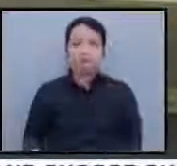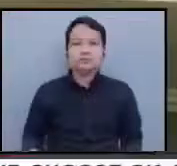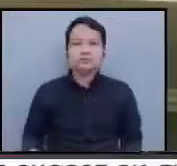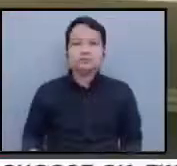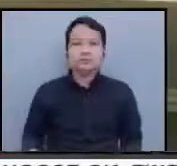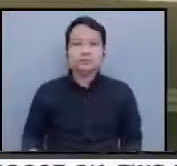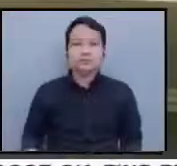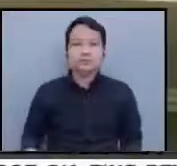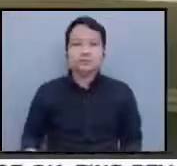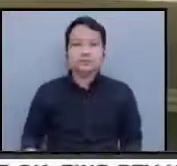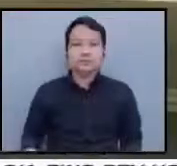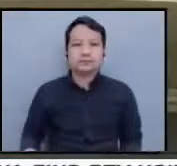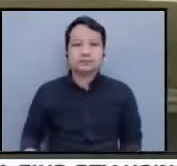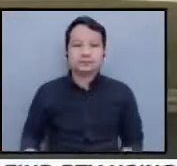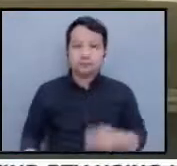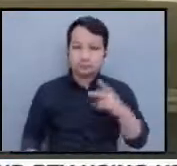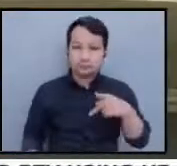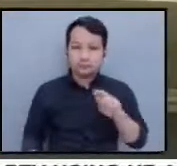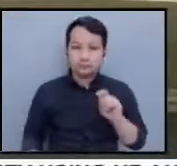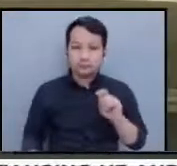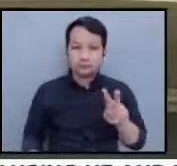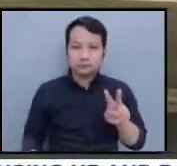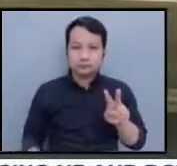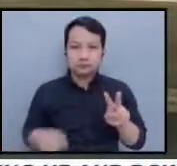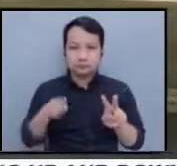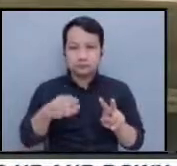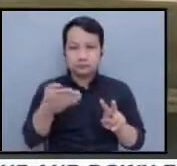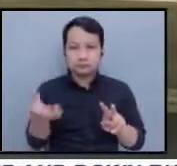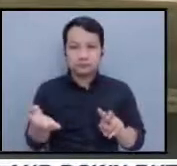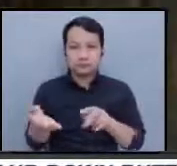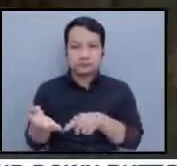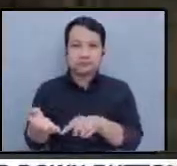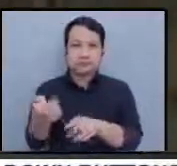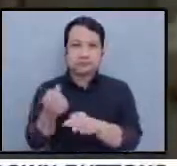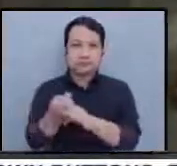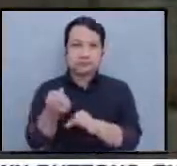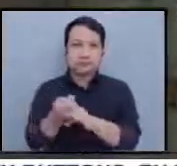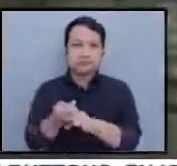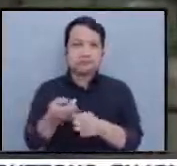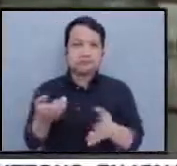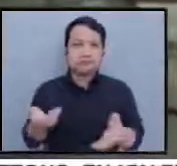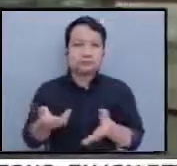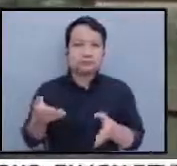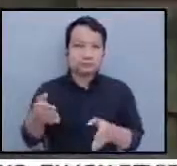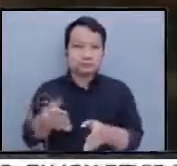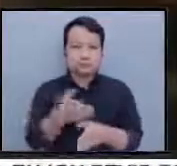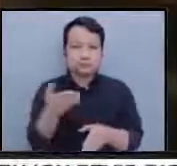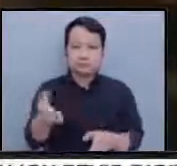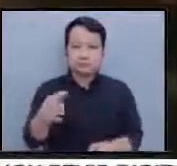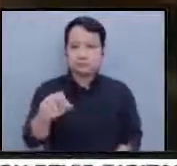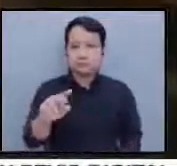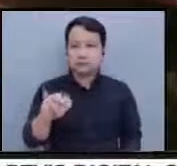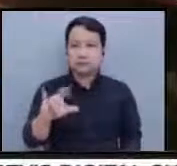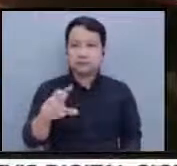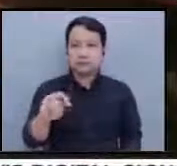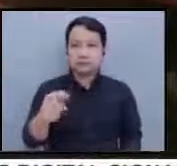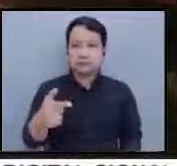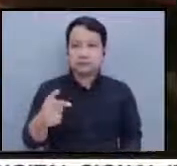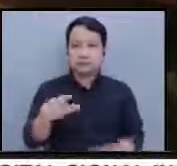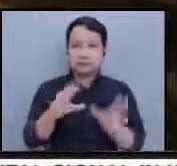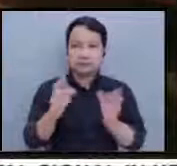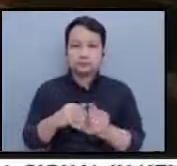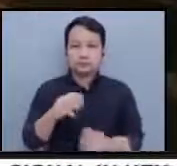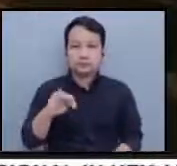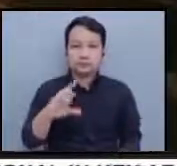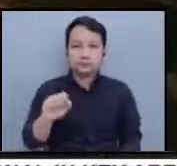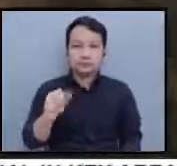Naabutan pa ng PTV News team ang nakatagilid na trailer truck na ito sa gilid ng Sumulong Highway ng Barangay Mambungan,